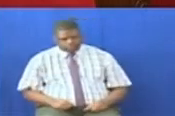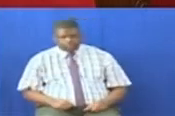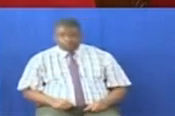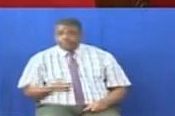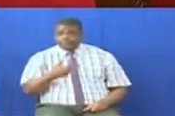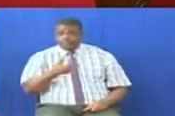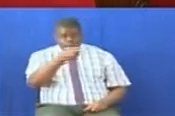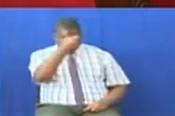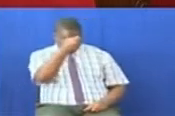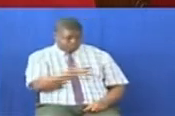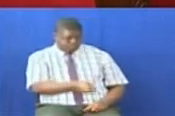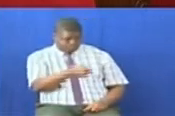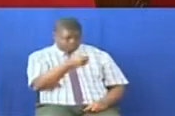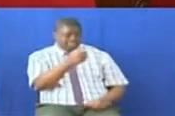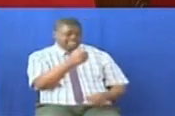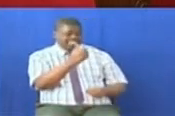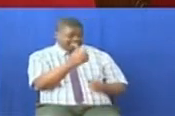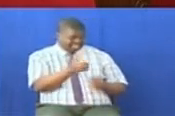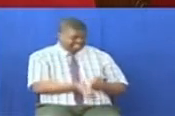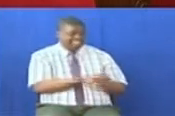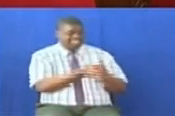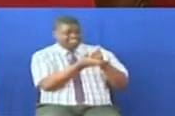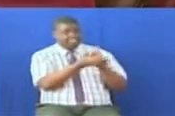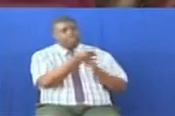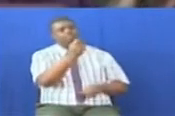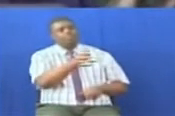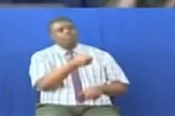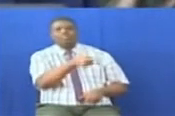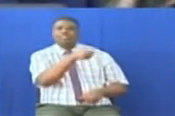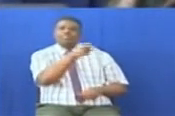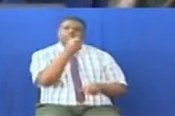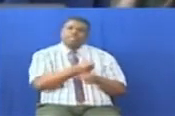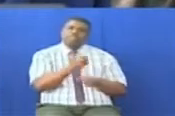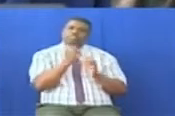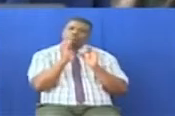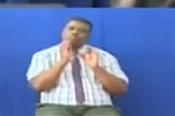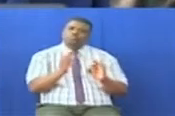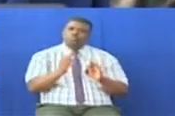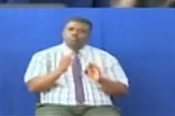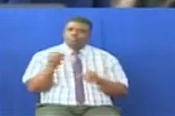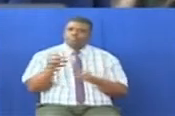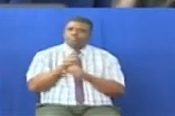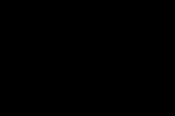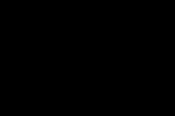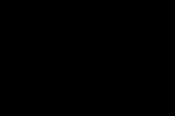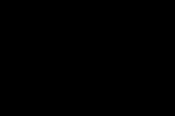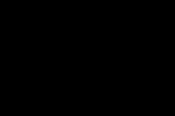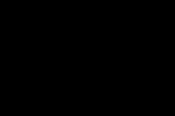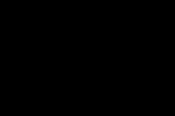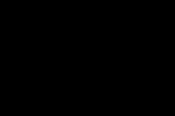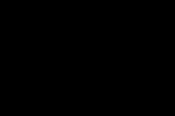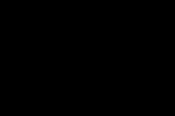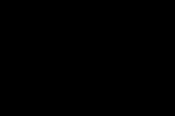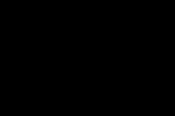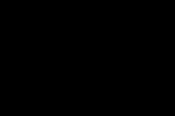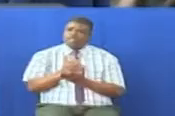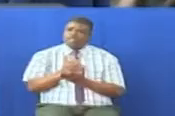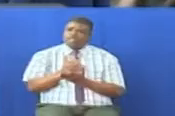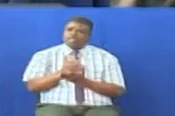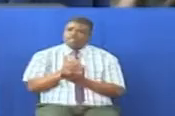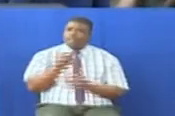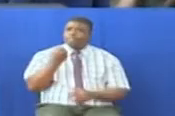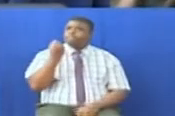nikupongeze wewe kwa kazi nzuri ulizofanya jijini Mbeya. Nina uhakika kabisa wanambea watakupitisha kwa kishindo